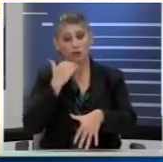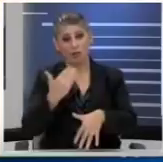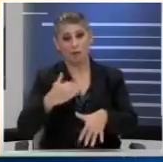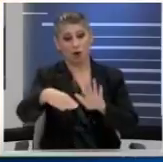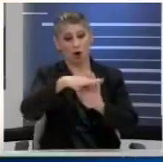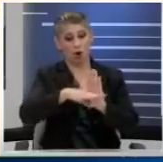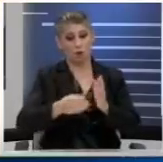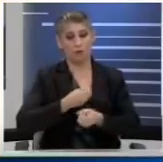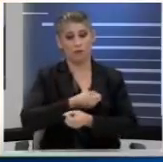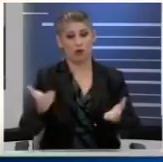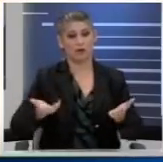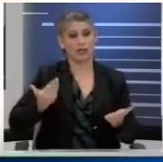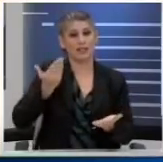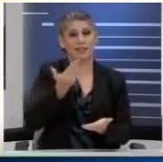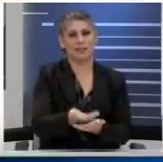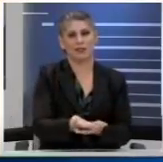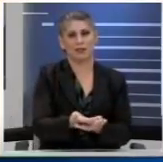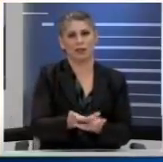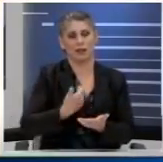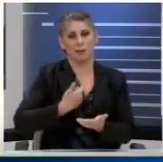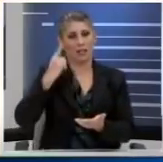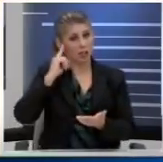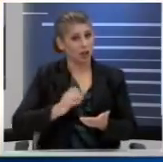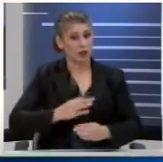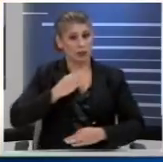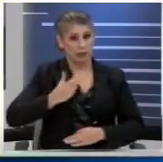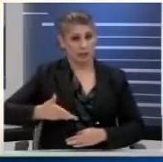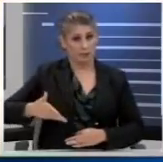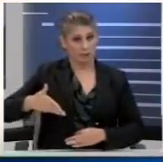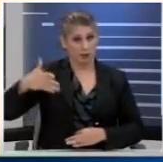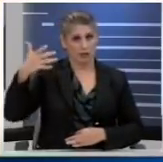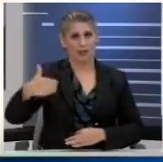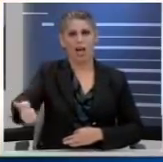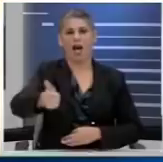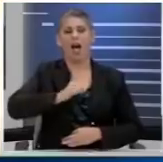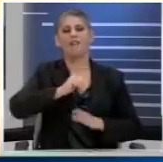όρους προσφοράς και ζήτησης. Για μας, λοιπόν, η γνώση, κύριε Μητσοτάκη, είναι αυταξία.